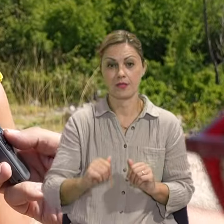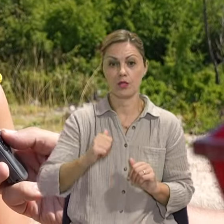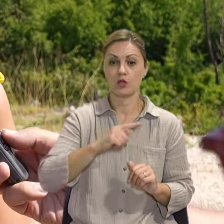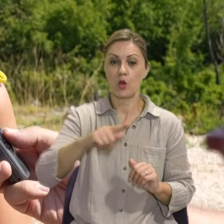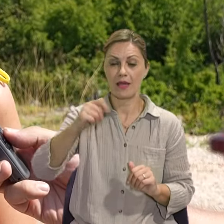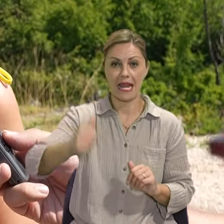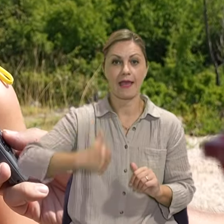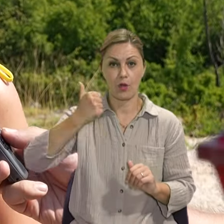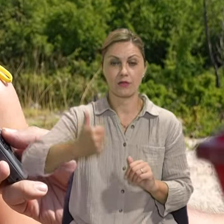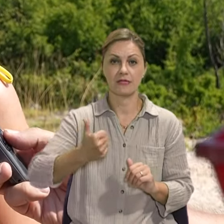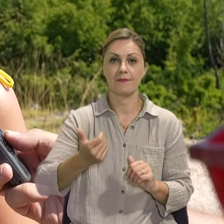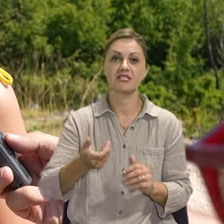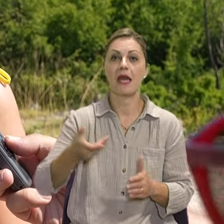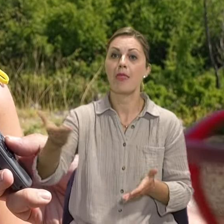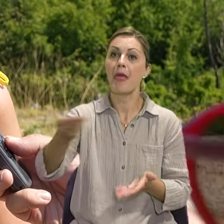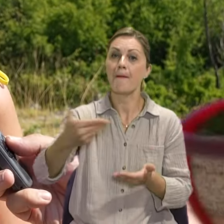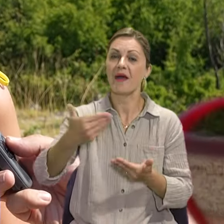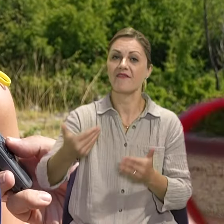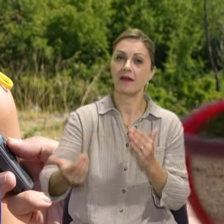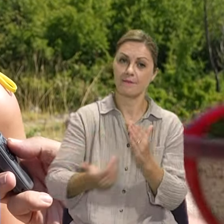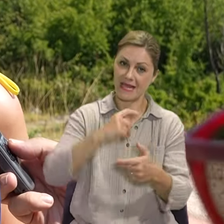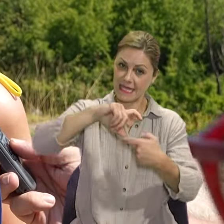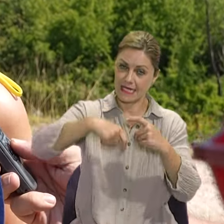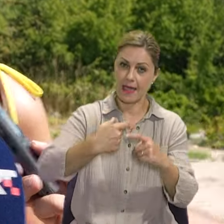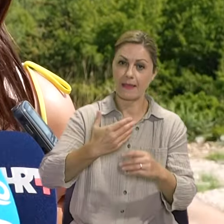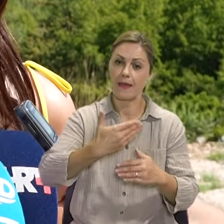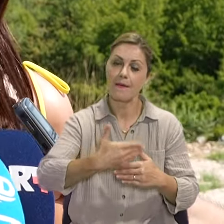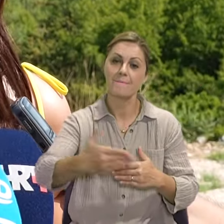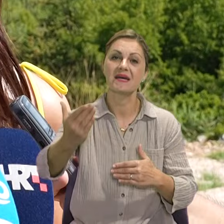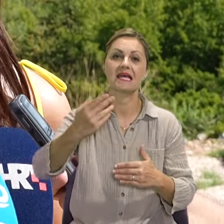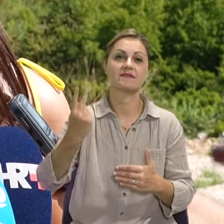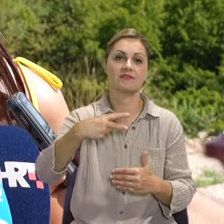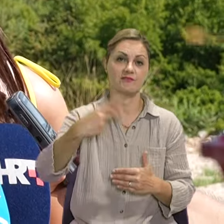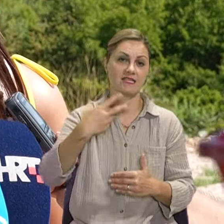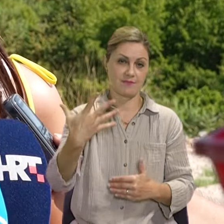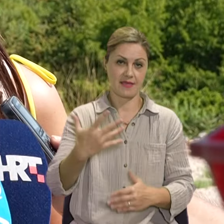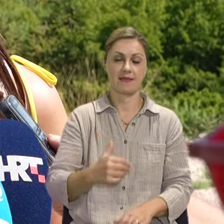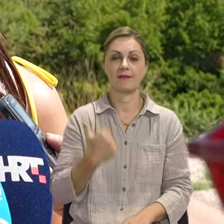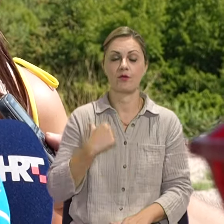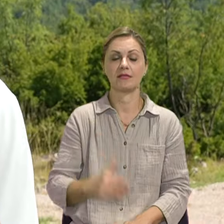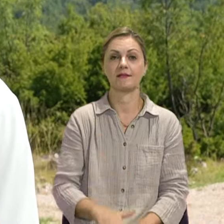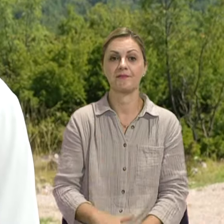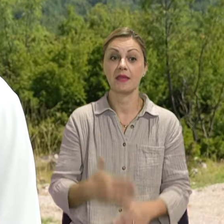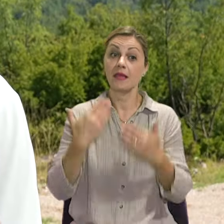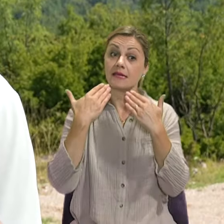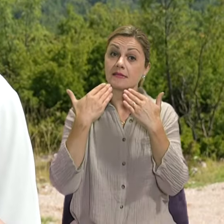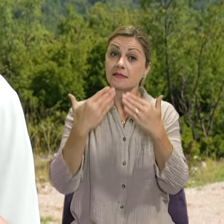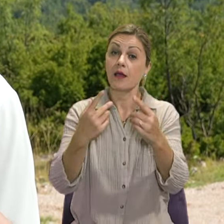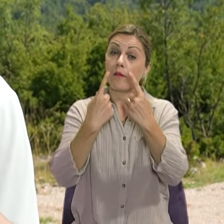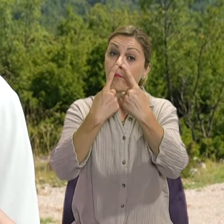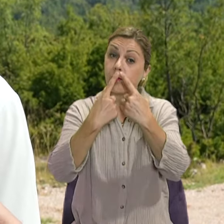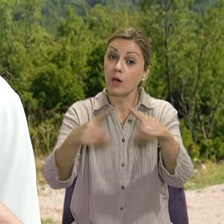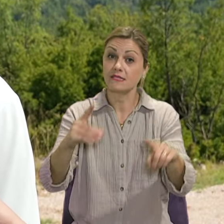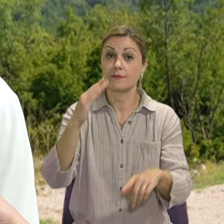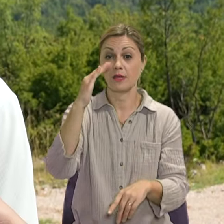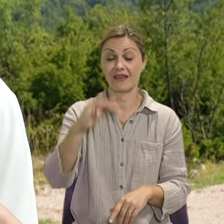što je planirano da krajem godine idemo u novu nabavu za radove, pa realizacija da bude početkom 2025. godine. Ovdje moram